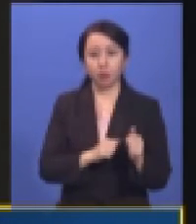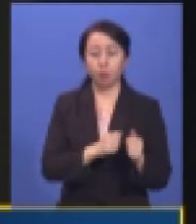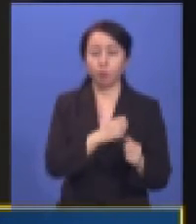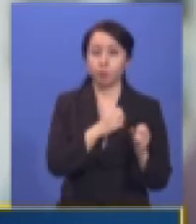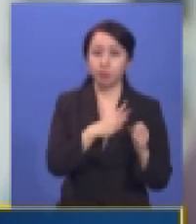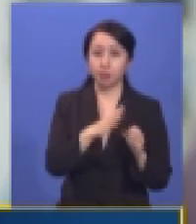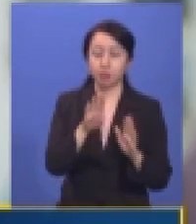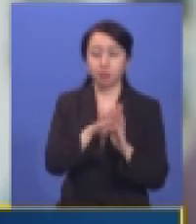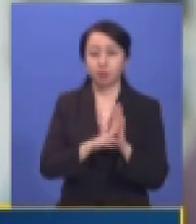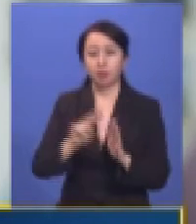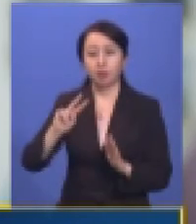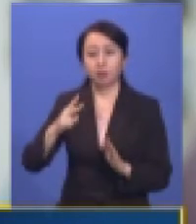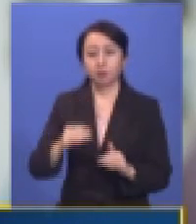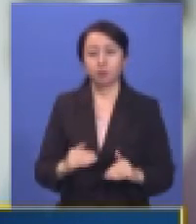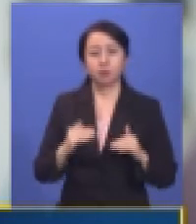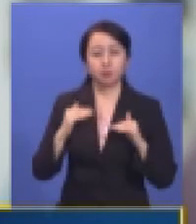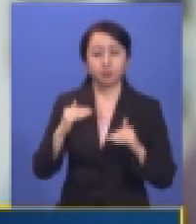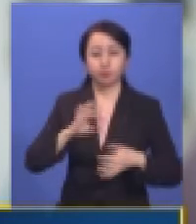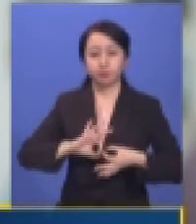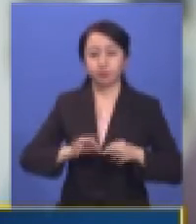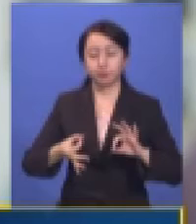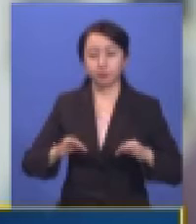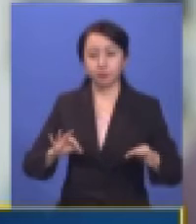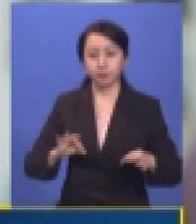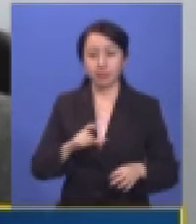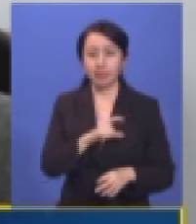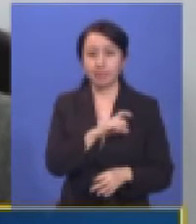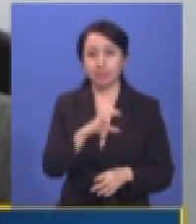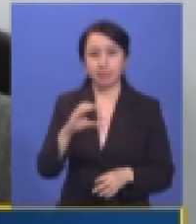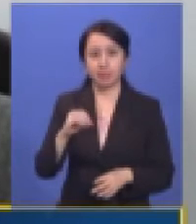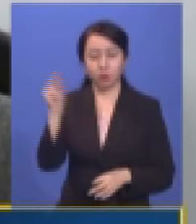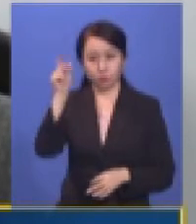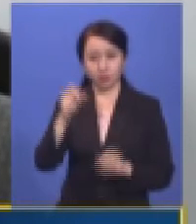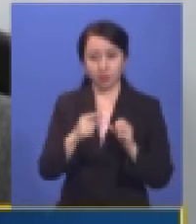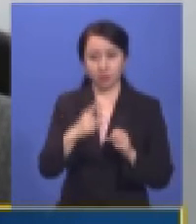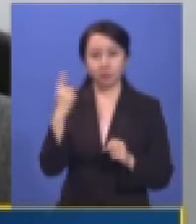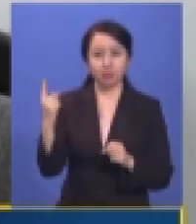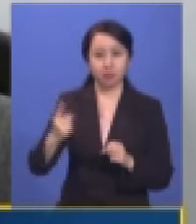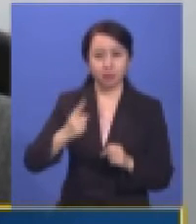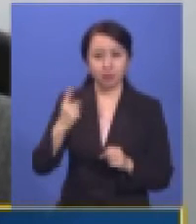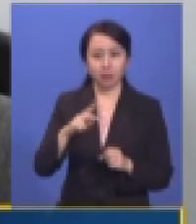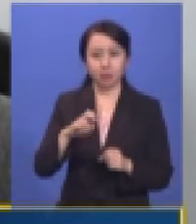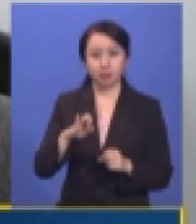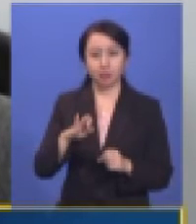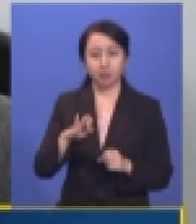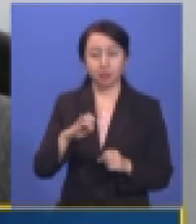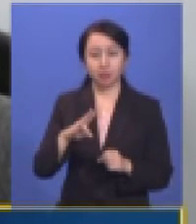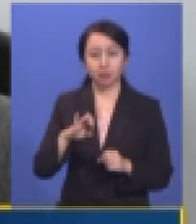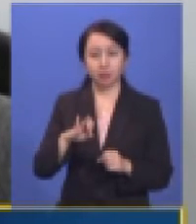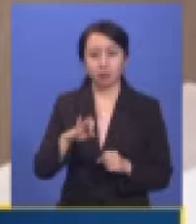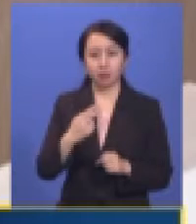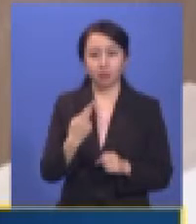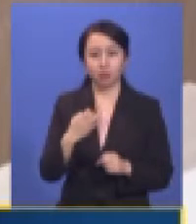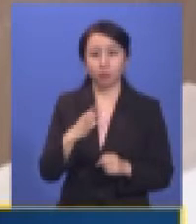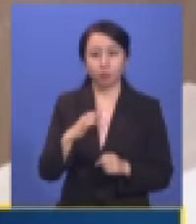15 задач. Второй этап олимпиады – это эссе. Ученица 11 класса лицея «Белиминновация»